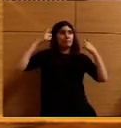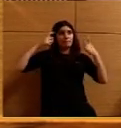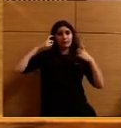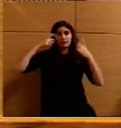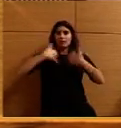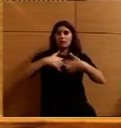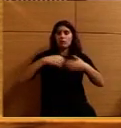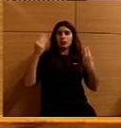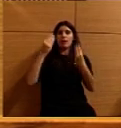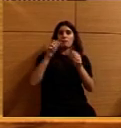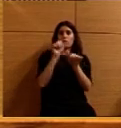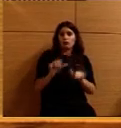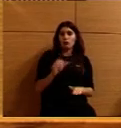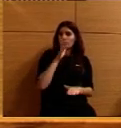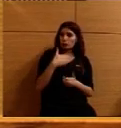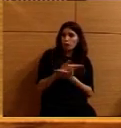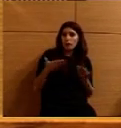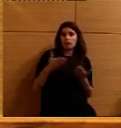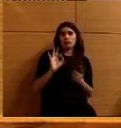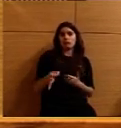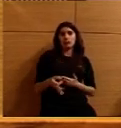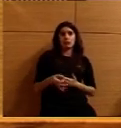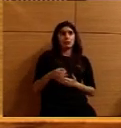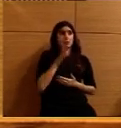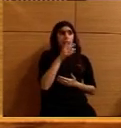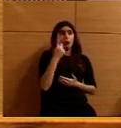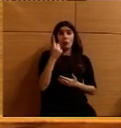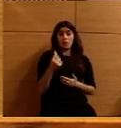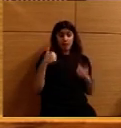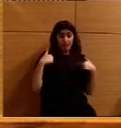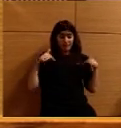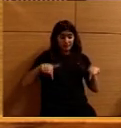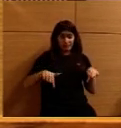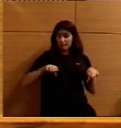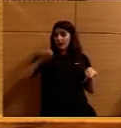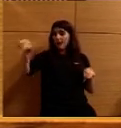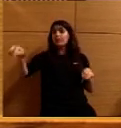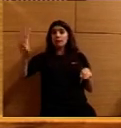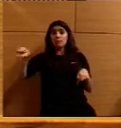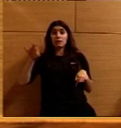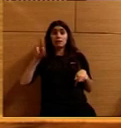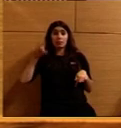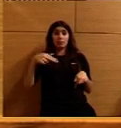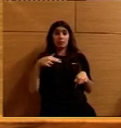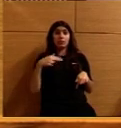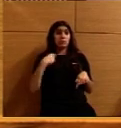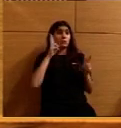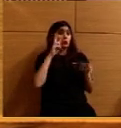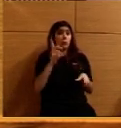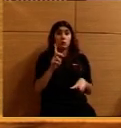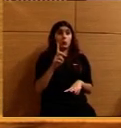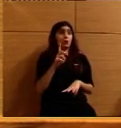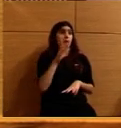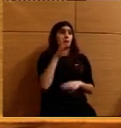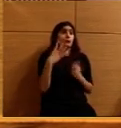que funcione de la millor manera possible perquè m'ho crec, i perquè un dia s'està així i un dia s'està ahí. Doncs entonces, com ningú reconeix això, perquè